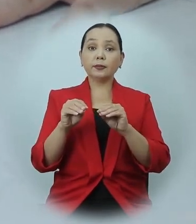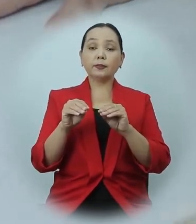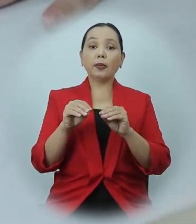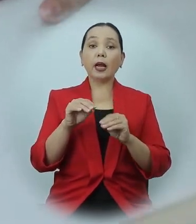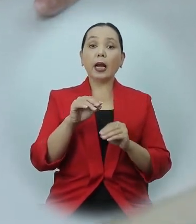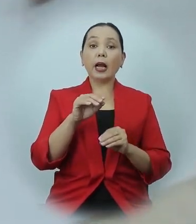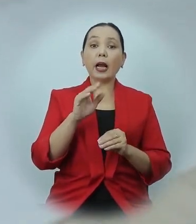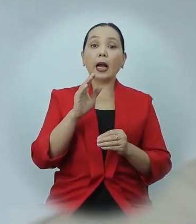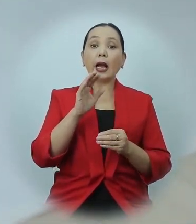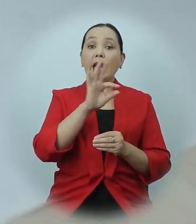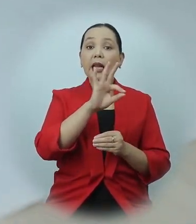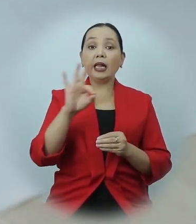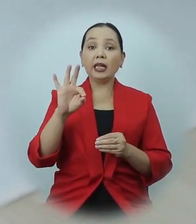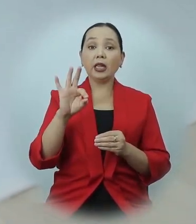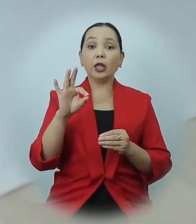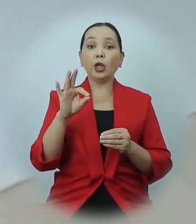линию груди.